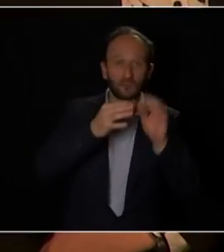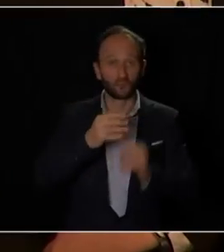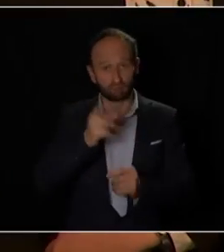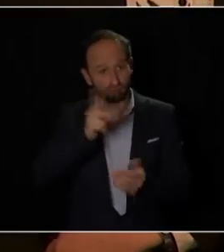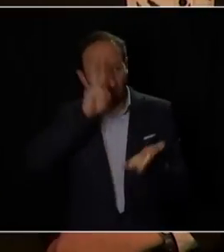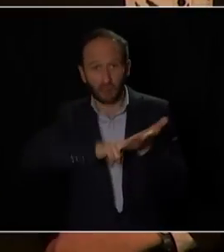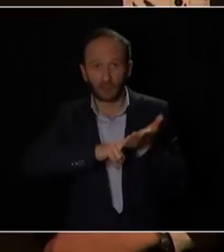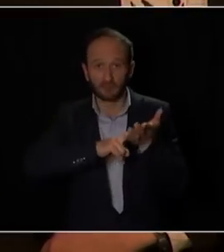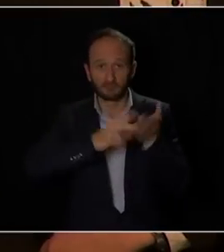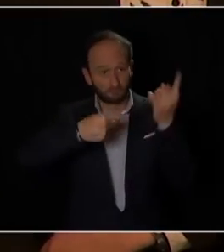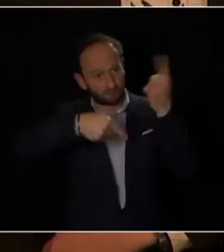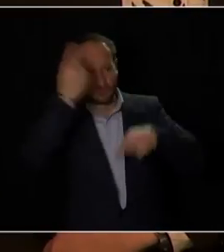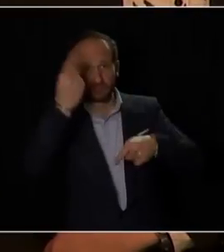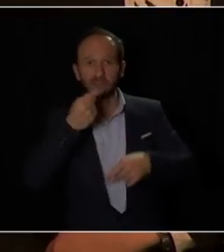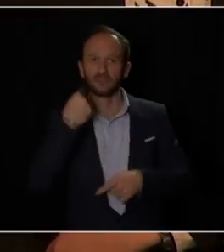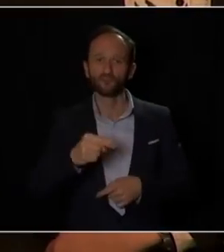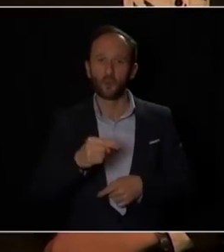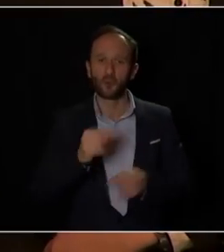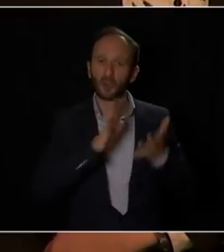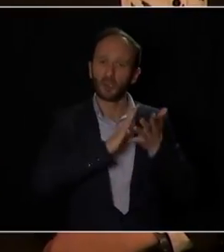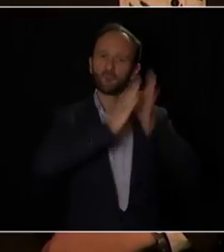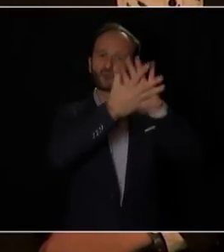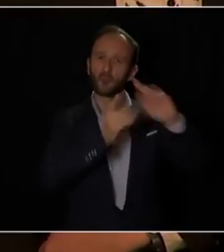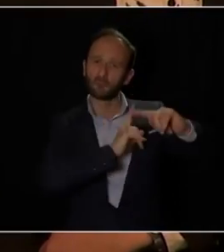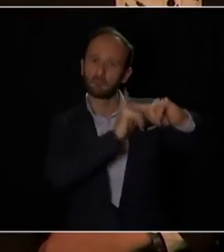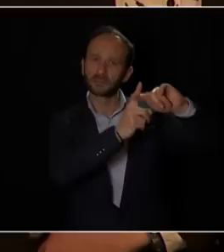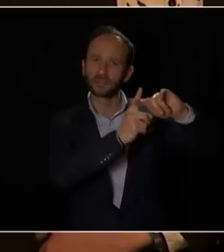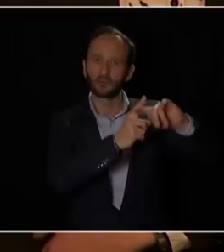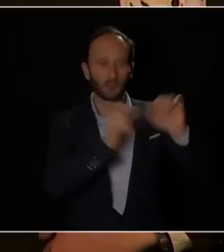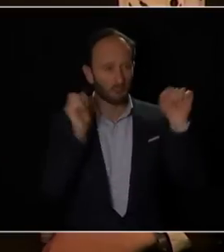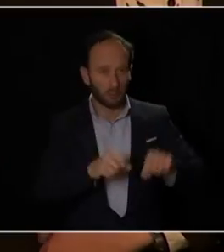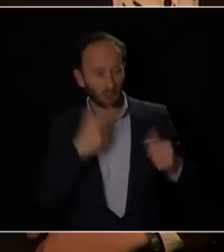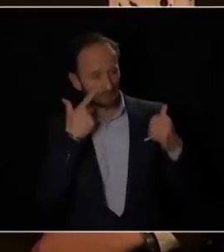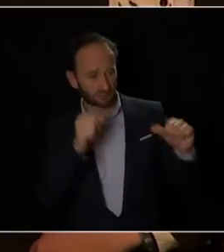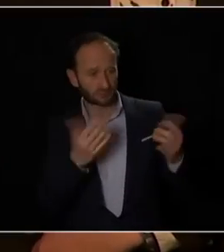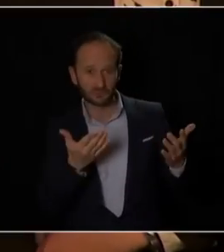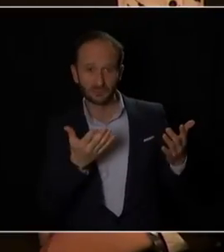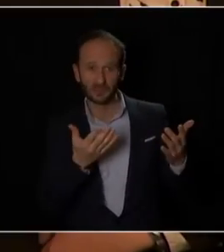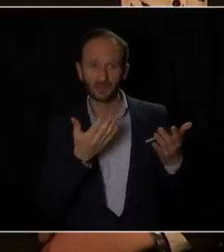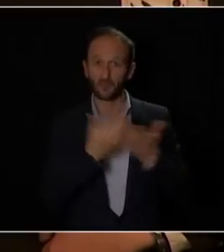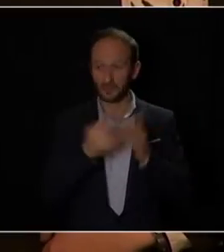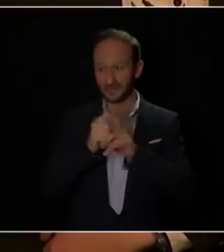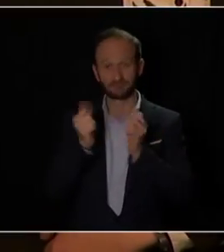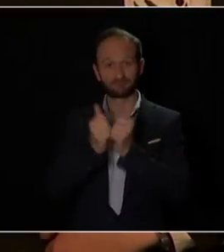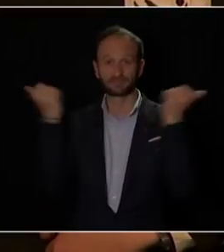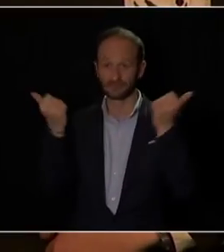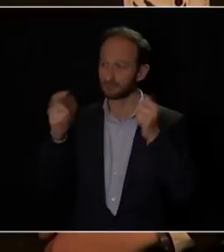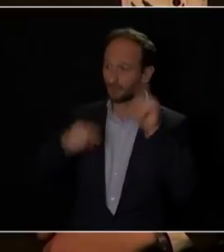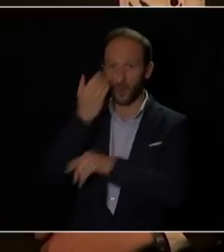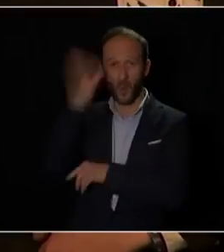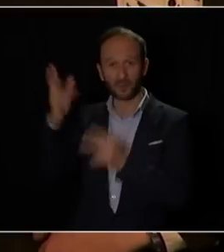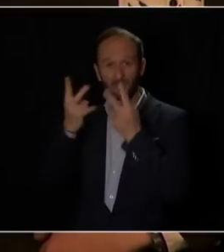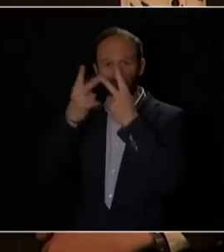évolution positive d'ailleurs, on peut le constater, contraste malheureusement avec ce qu'on observe ici ou là dans